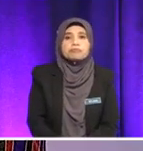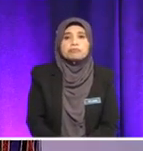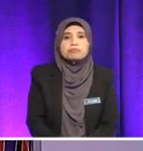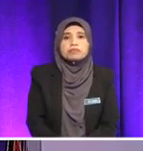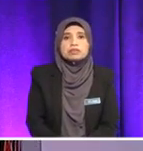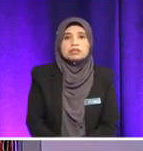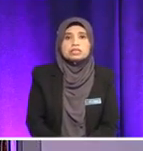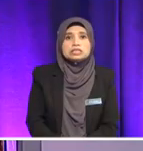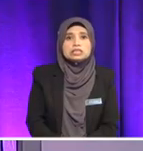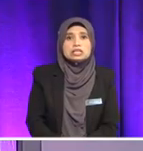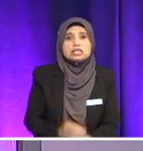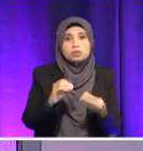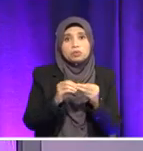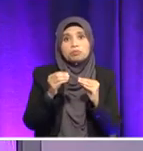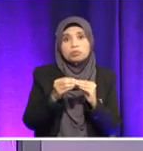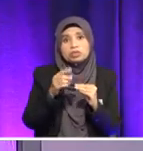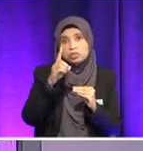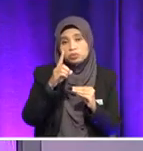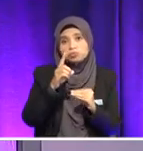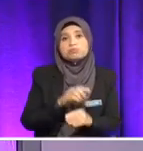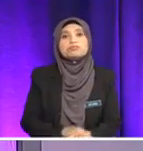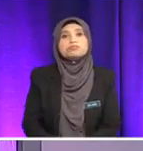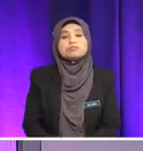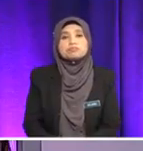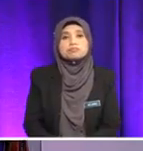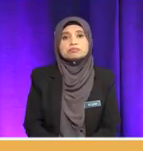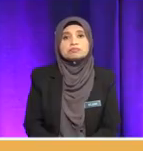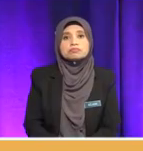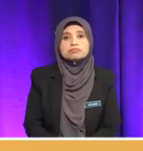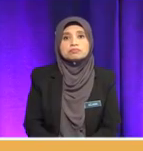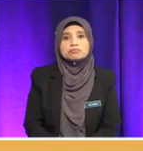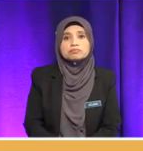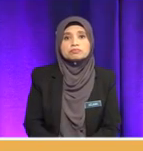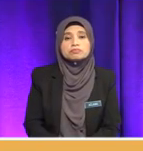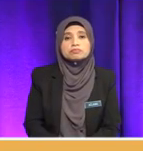gambar yang sama Mari kita coba dengan kalian